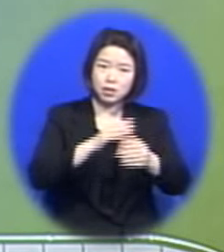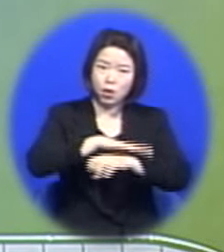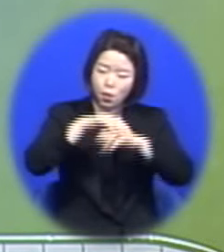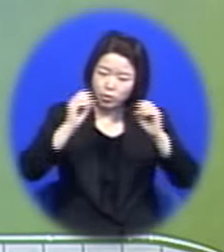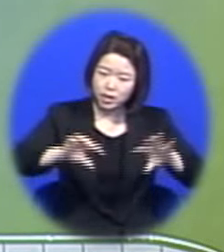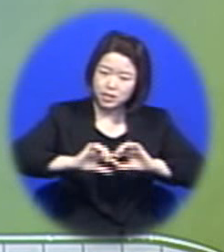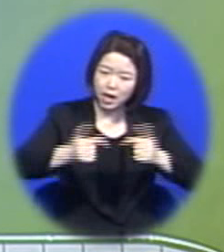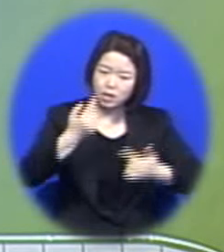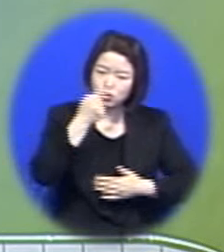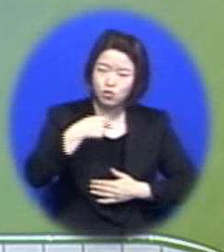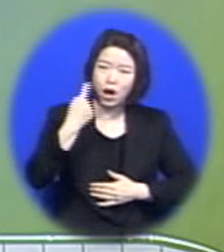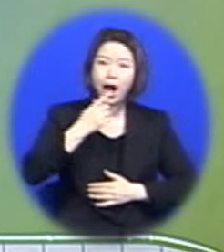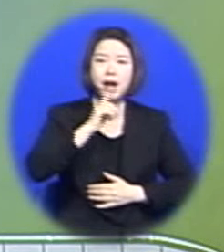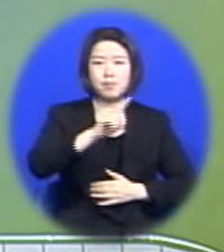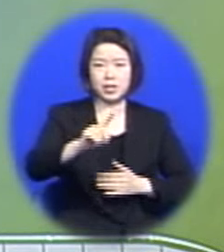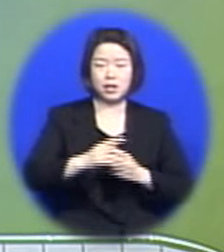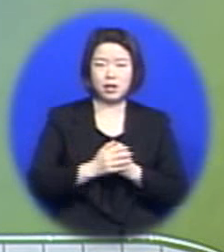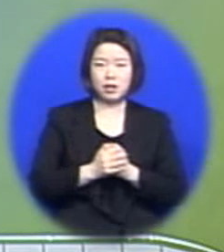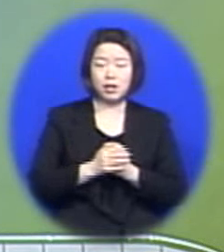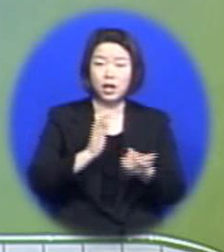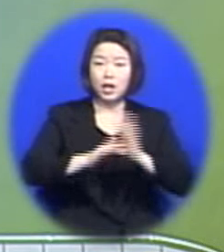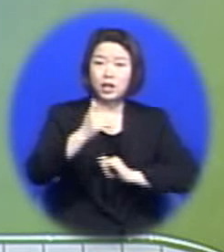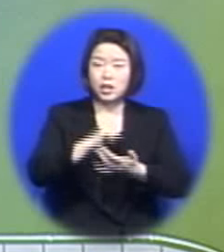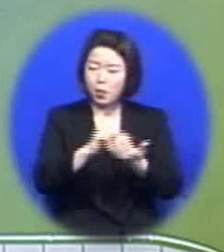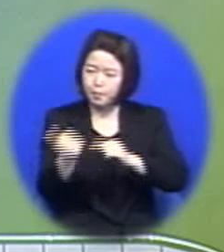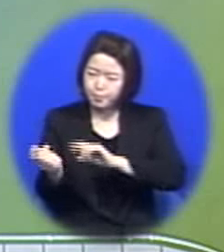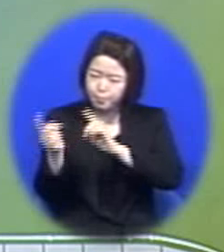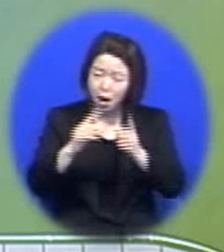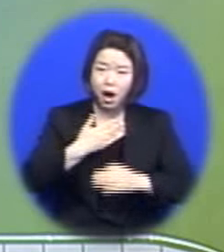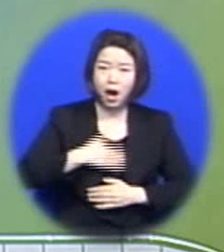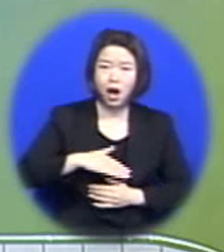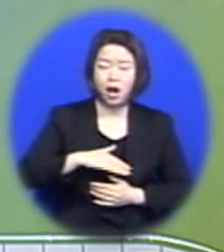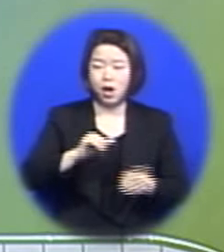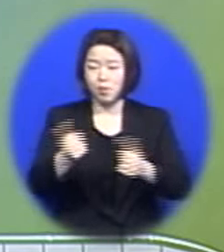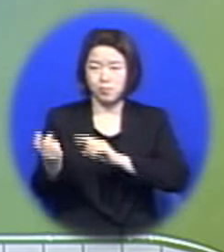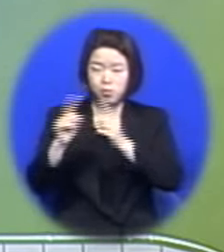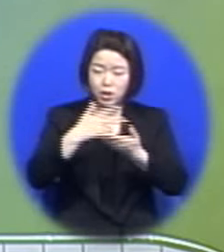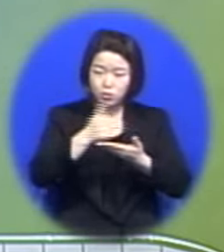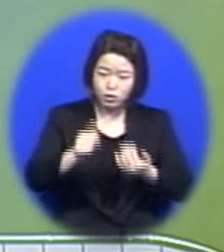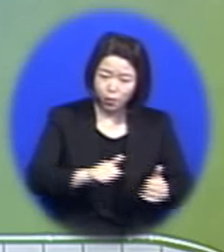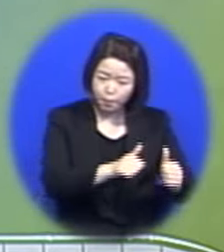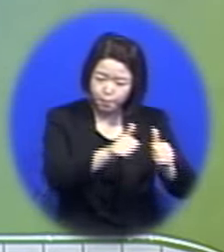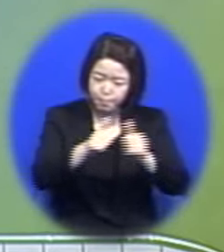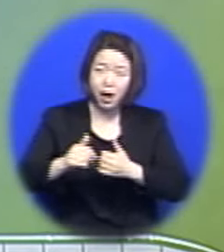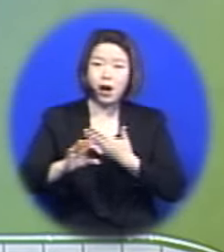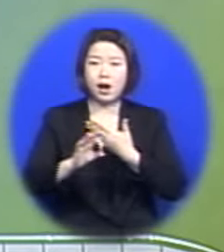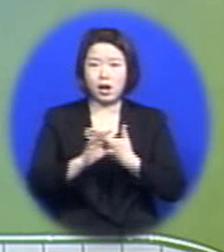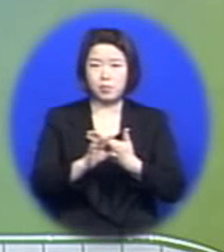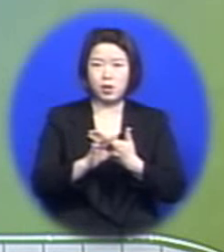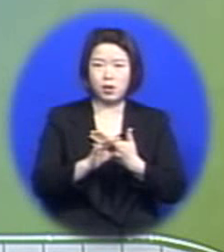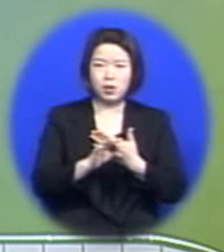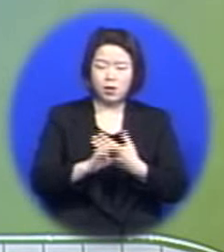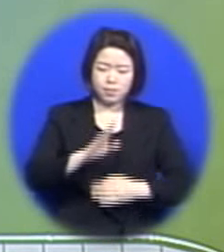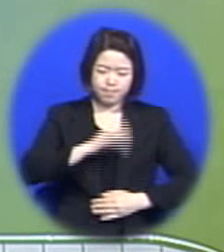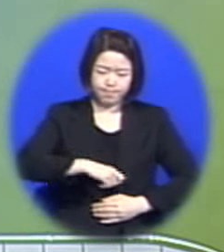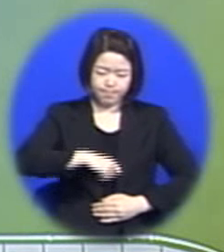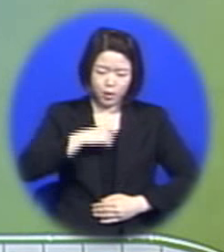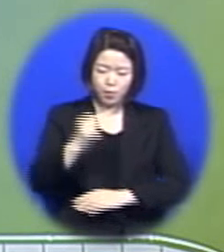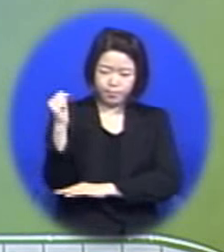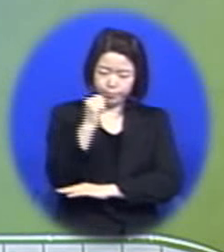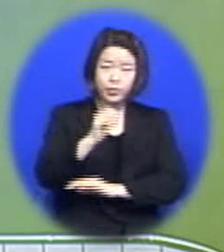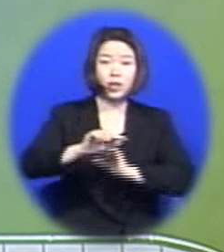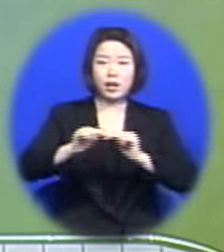알미라. 예수님의 부활을 알고 부활하신 주님과 동행하게 되면 견실하고 흔들리지